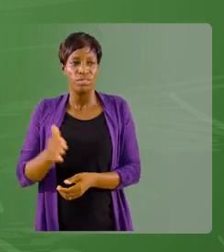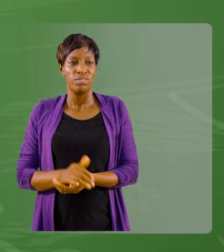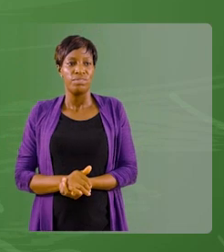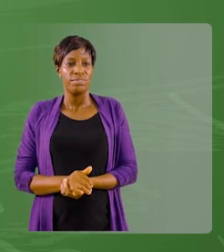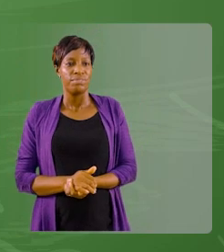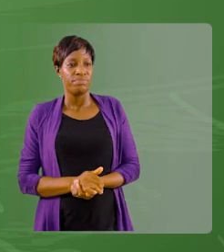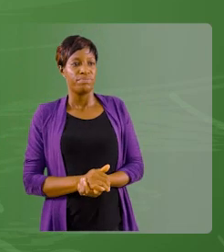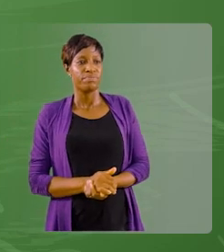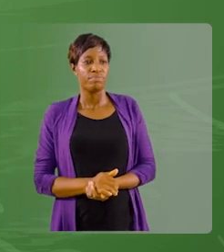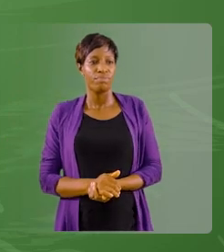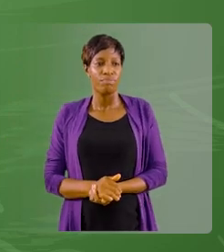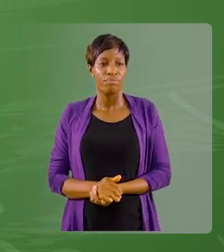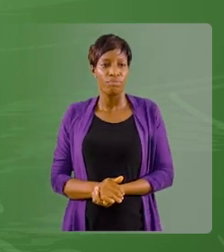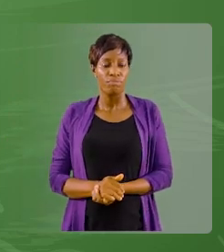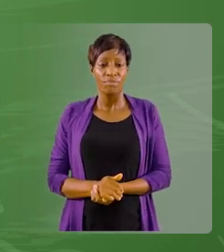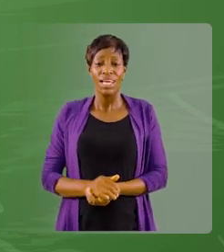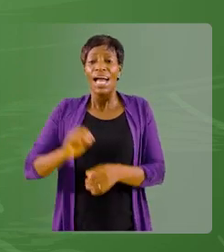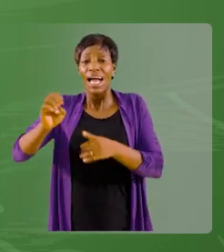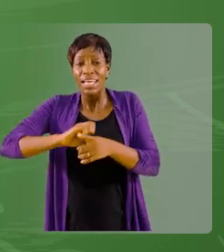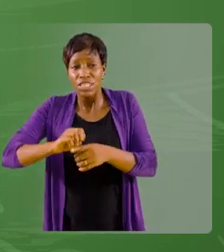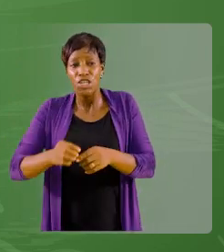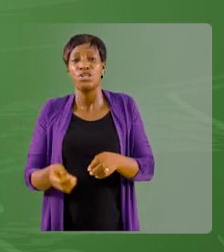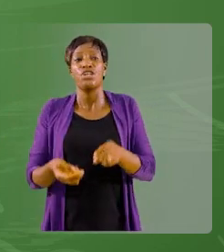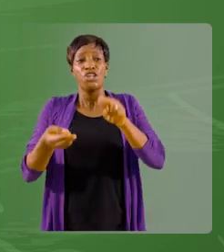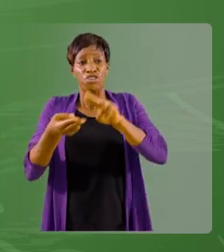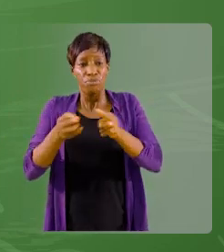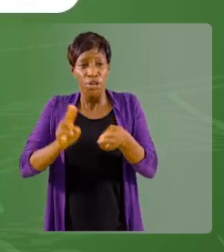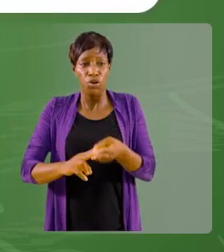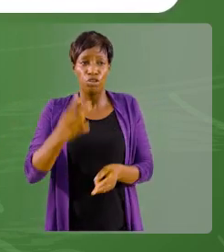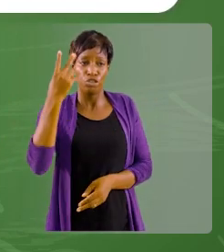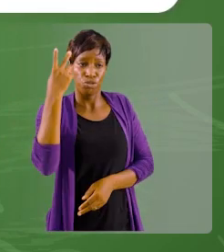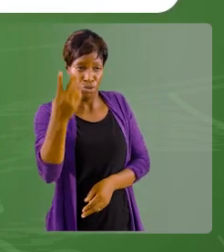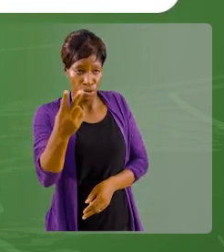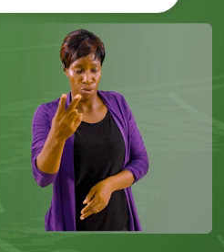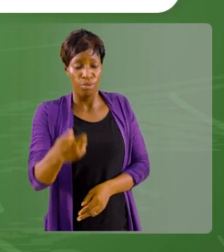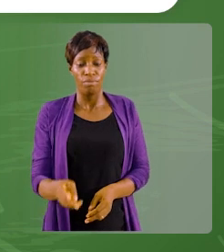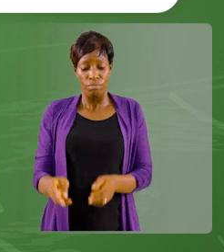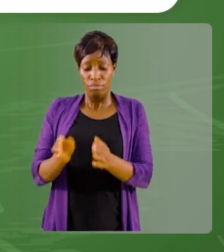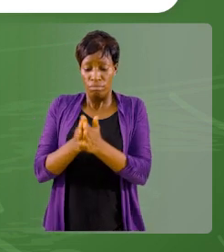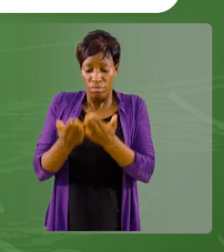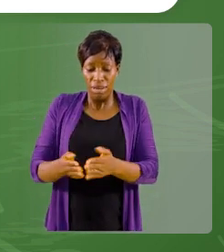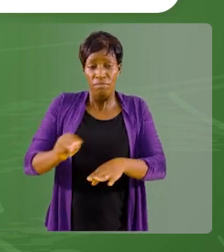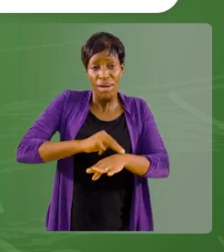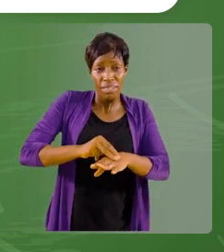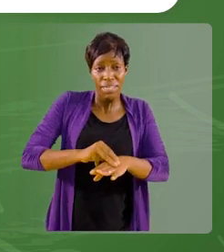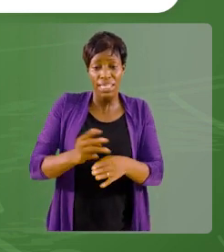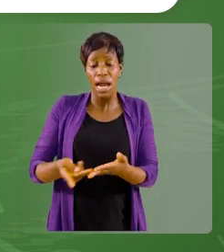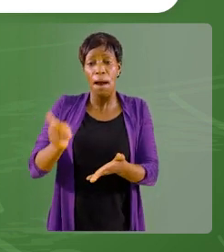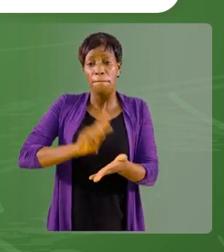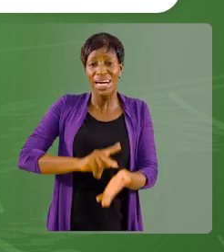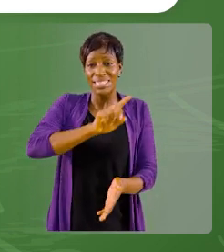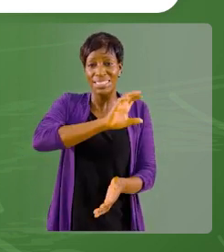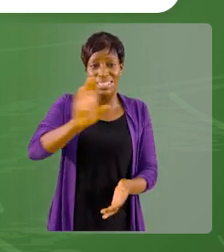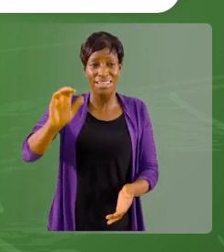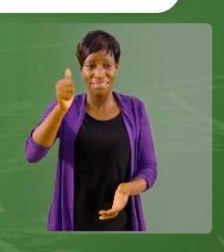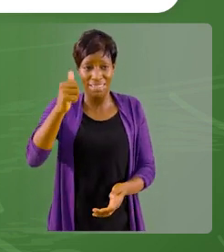Bien, on continue. Pour l'exercice numéro 2, vous allez prendre votre livre de mathématiques à la page 115. Et